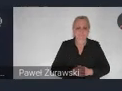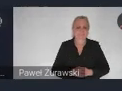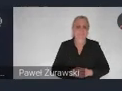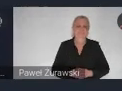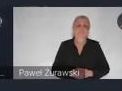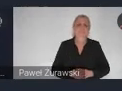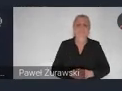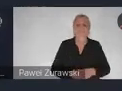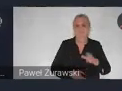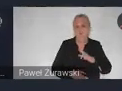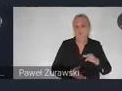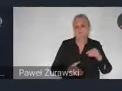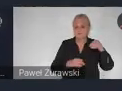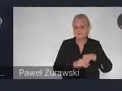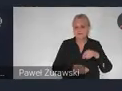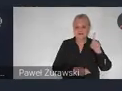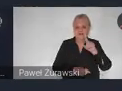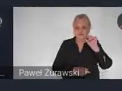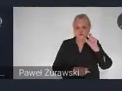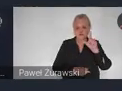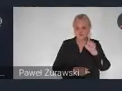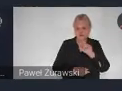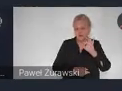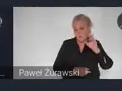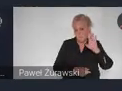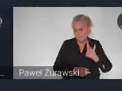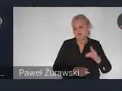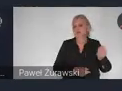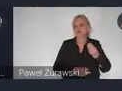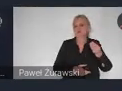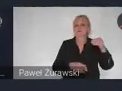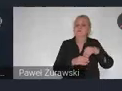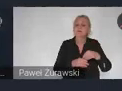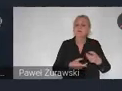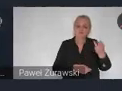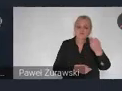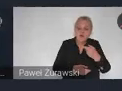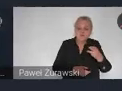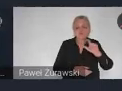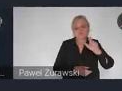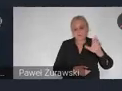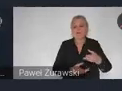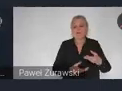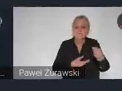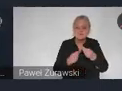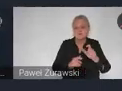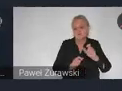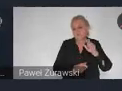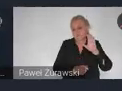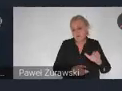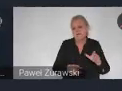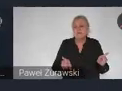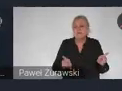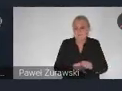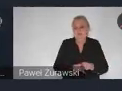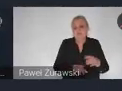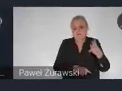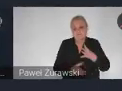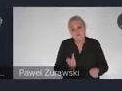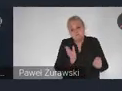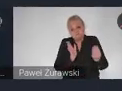oczywiście do zasobów oferenta będą należały również zasoby rzeczowe czy Zasoby finansowe które również warto